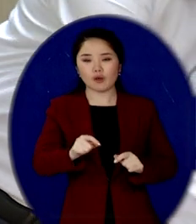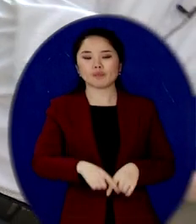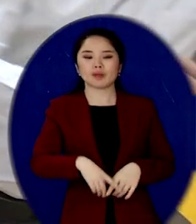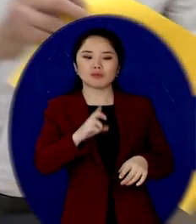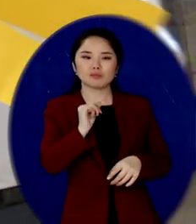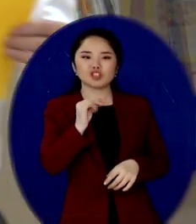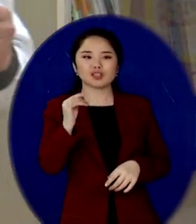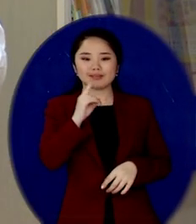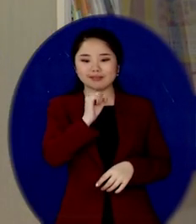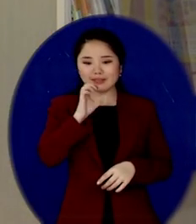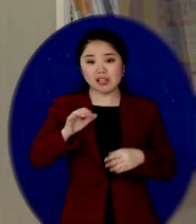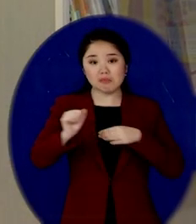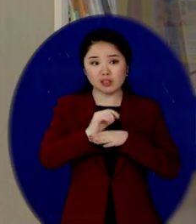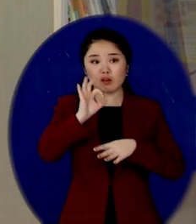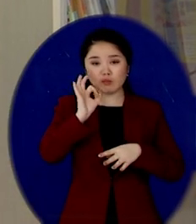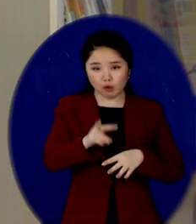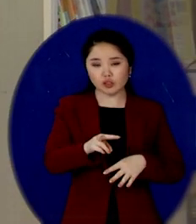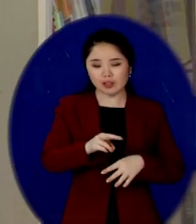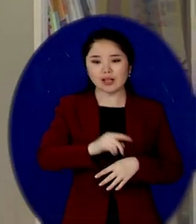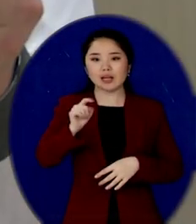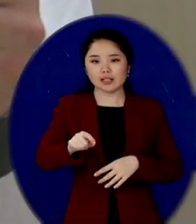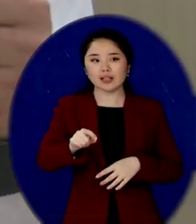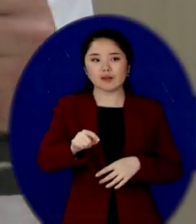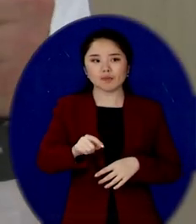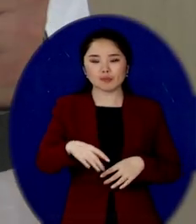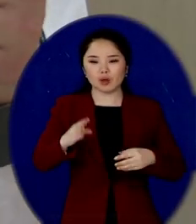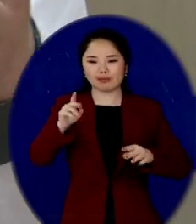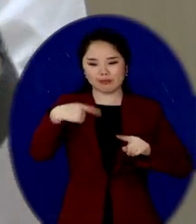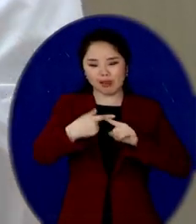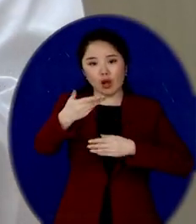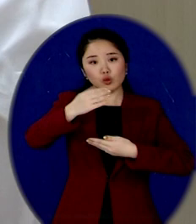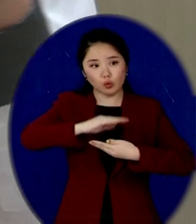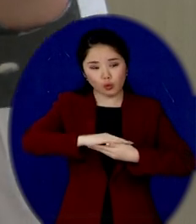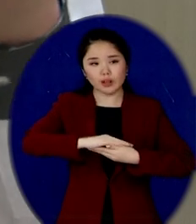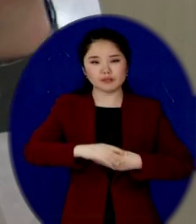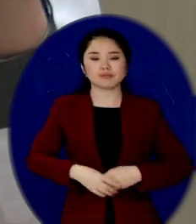бичгийн цаас бэлдсэн бол тэр бичгийн цаасаа урташаа нуглаад